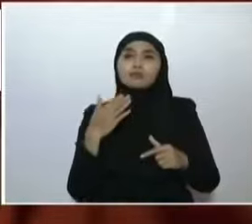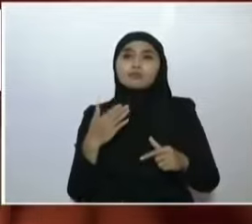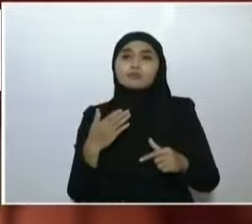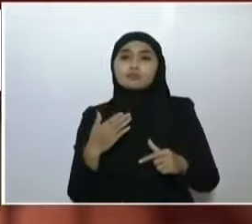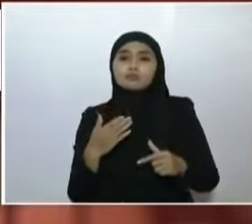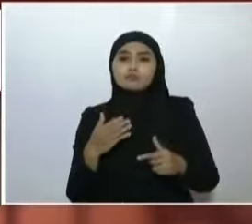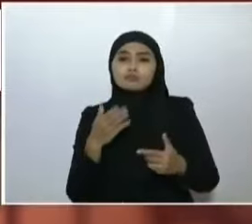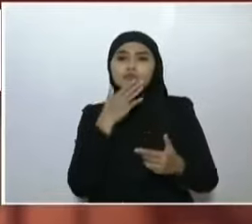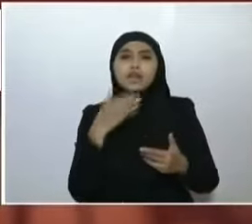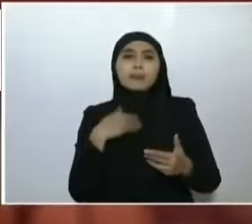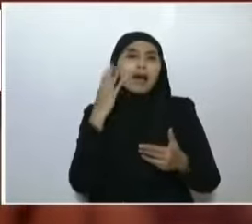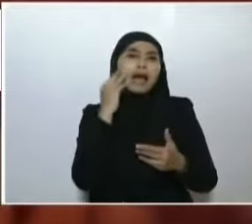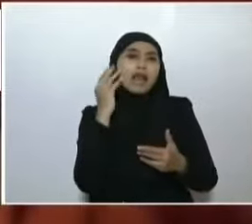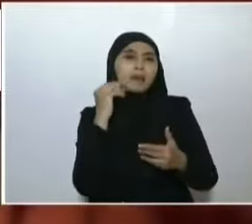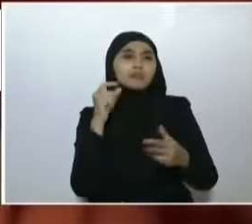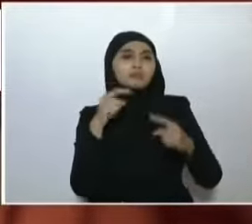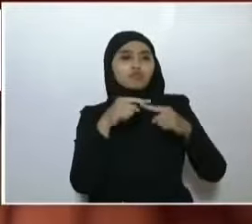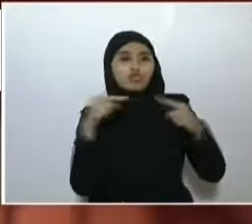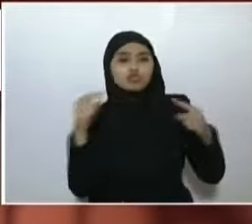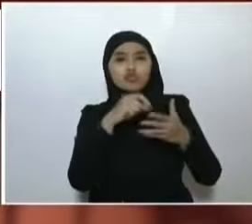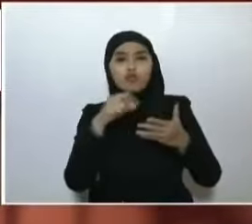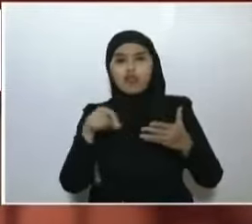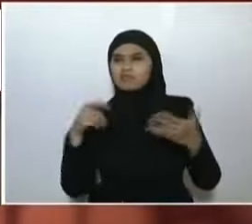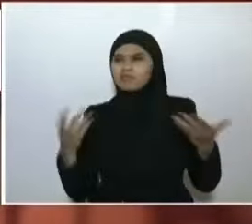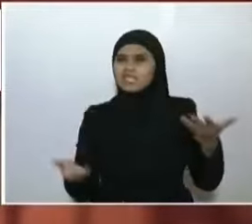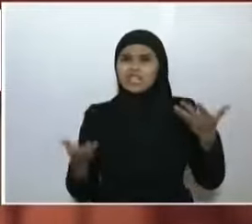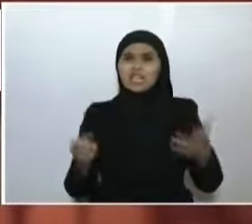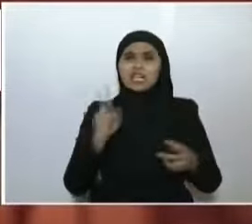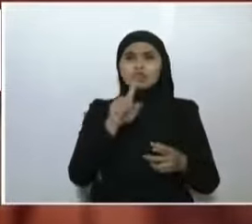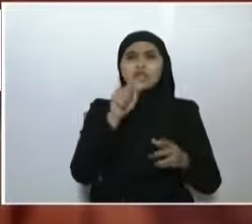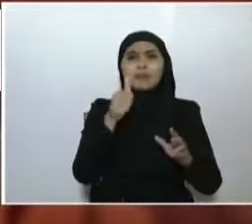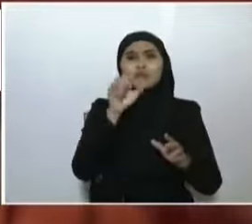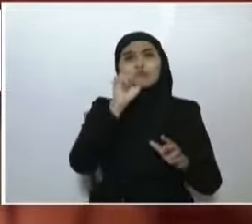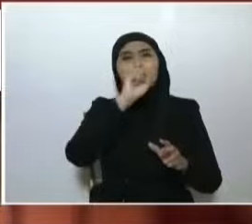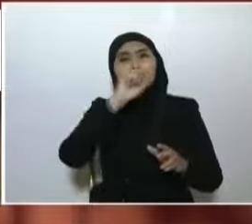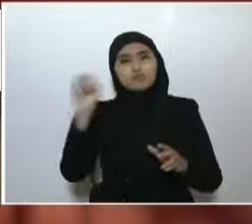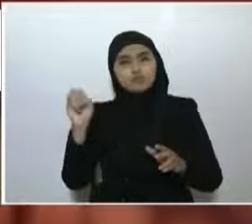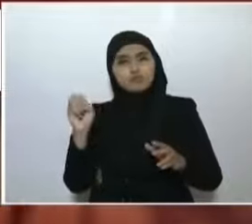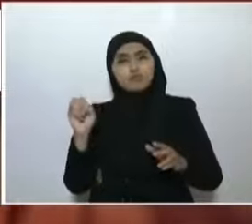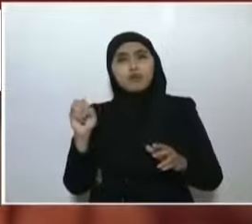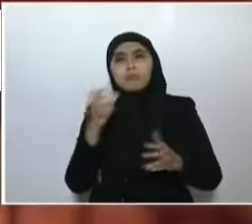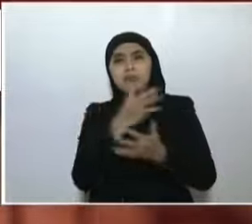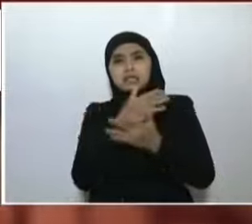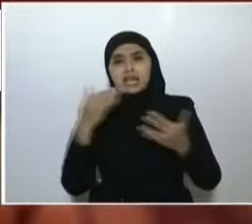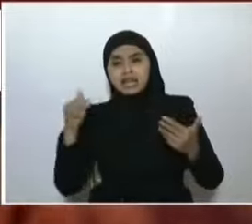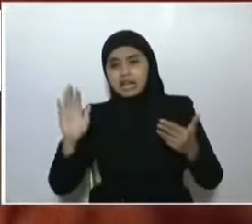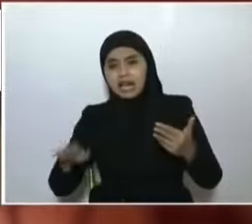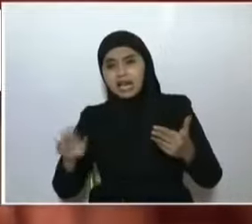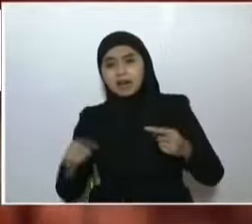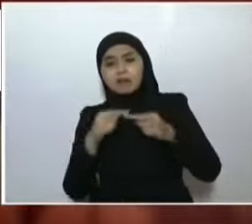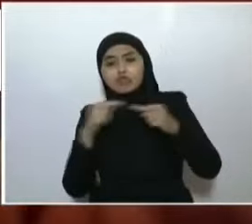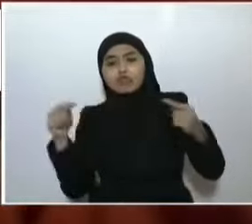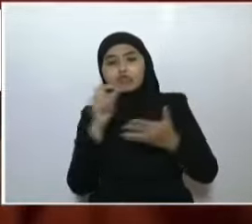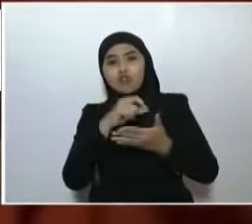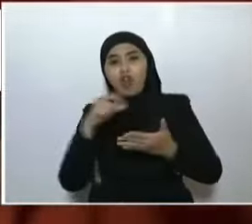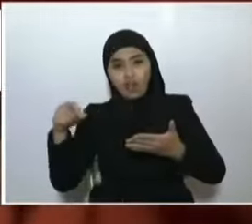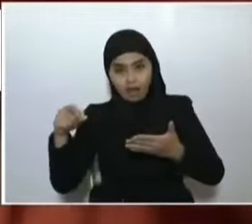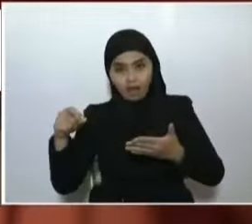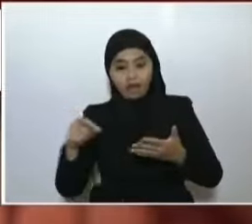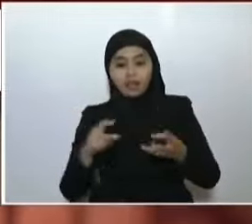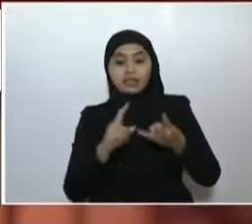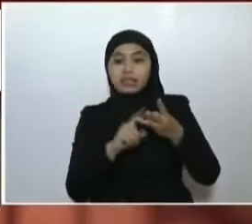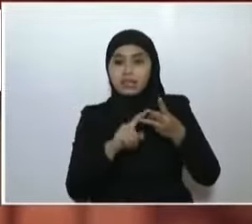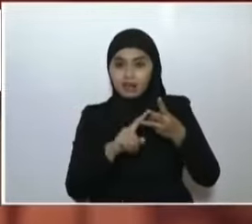sekolah itu pun datanya hampir 160.000 masyarakat kita putus sekolah miskin ekstrem dan yang